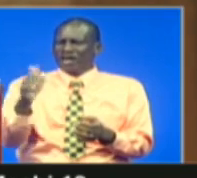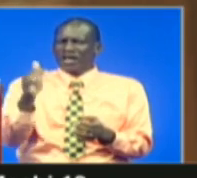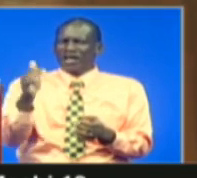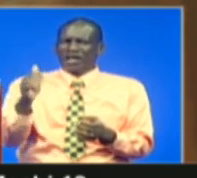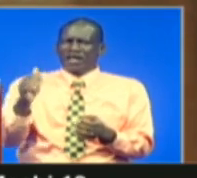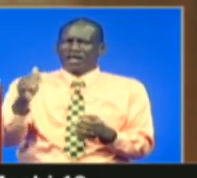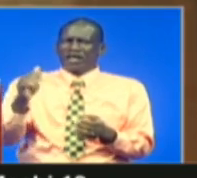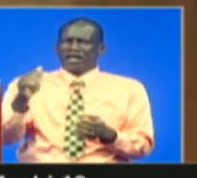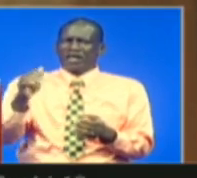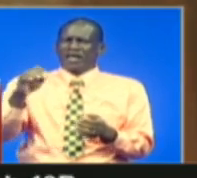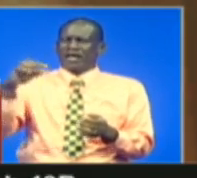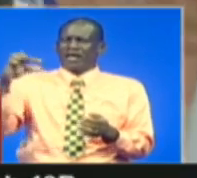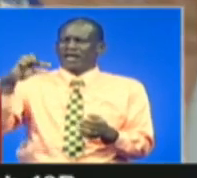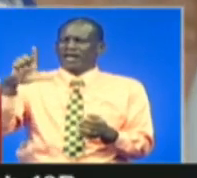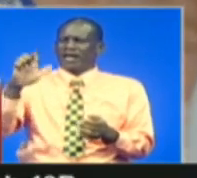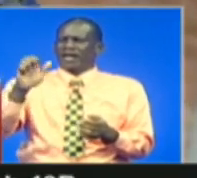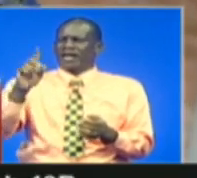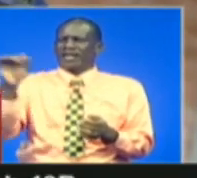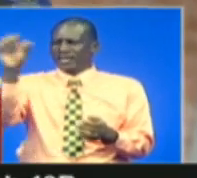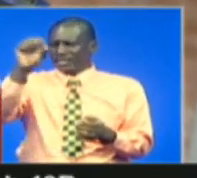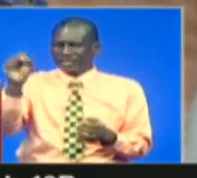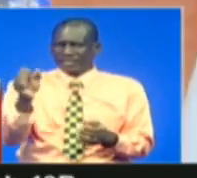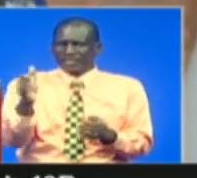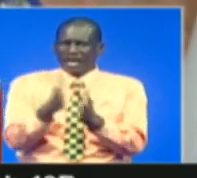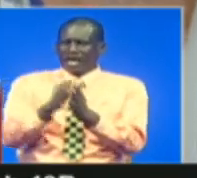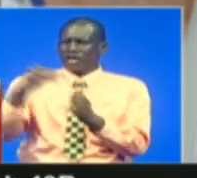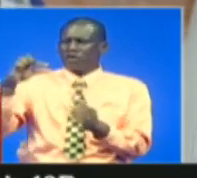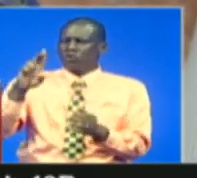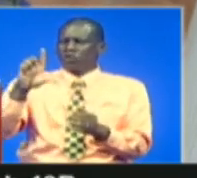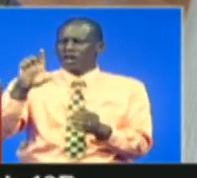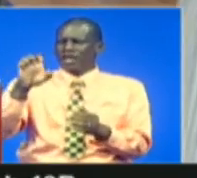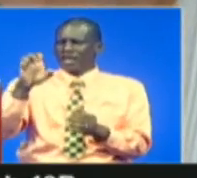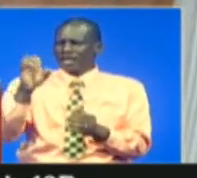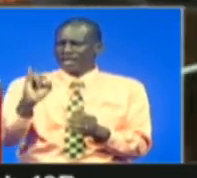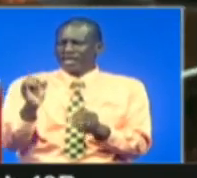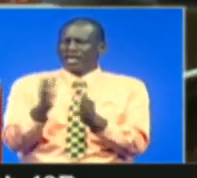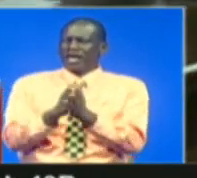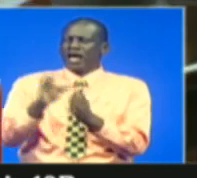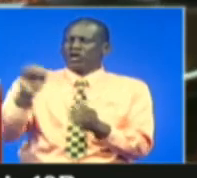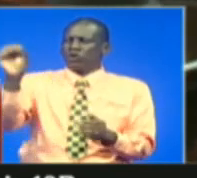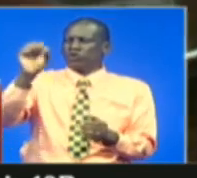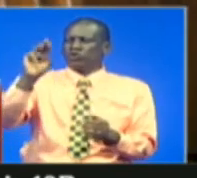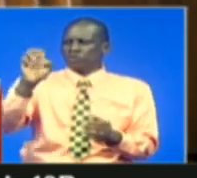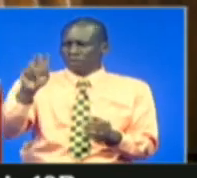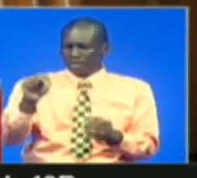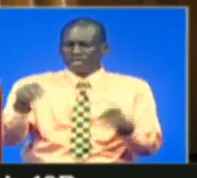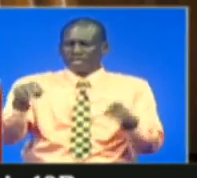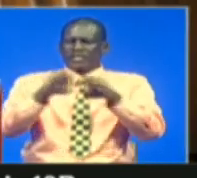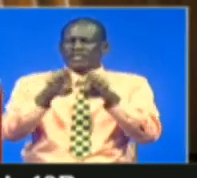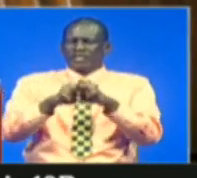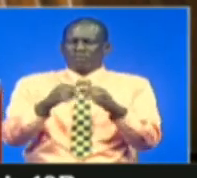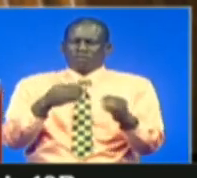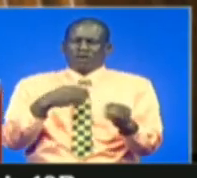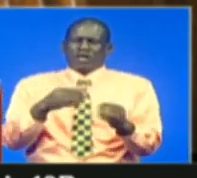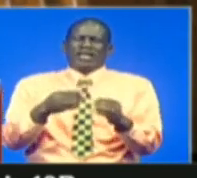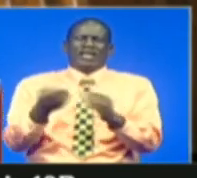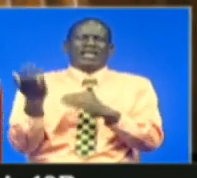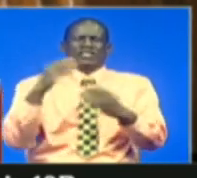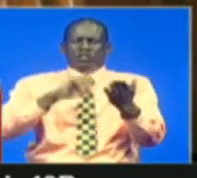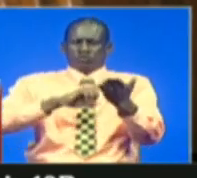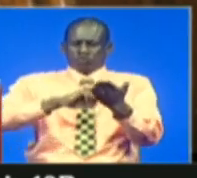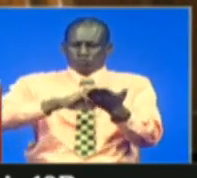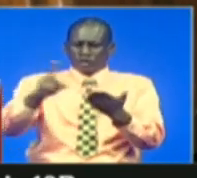Mude, Gladys Kaali, Guleid Abdi Hakim na Osman Ibrahim vile vile walishtakiwa wiki iliyopita